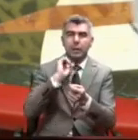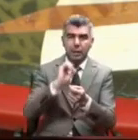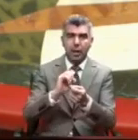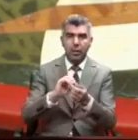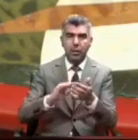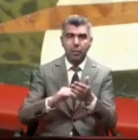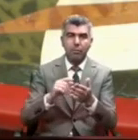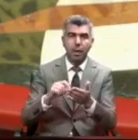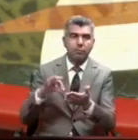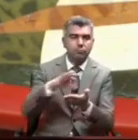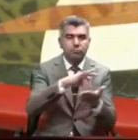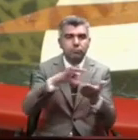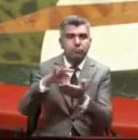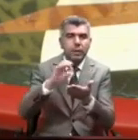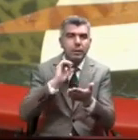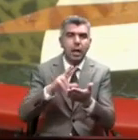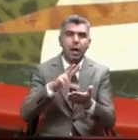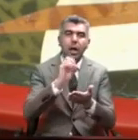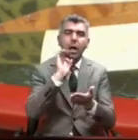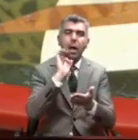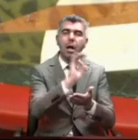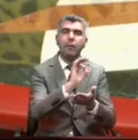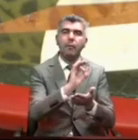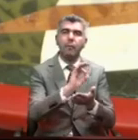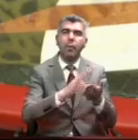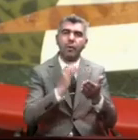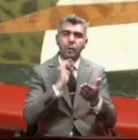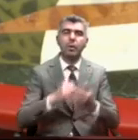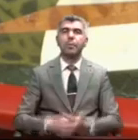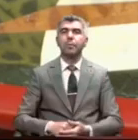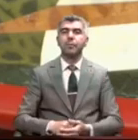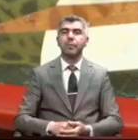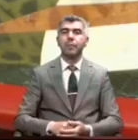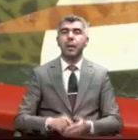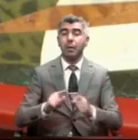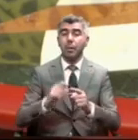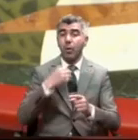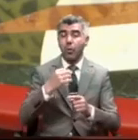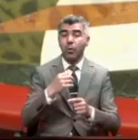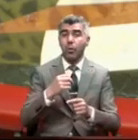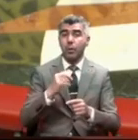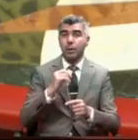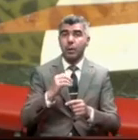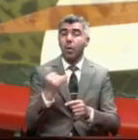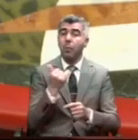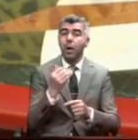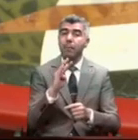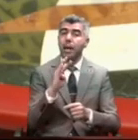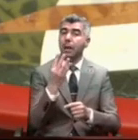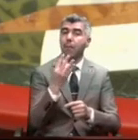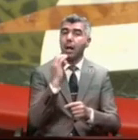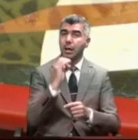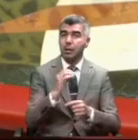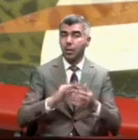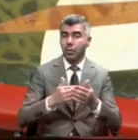جغرافيا او لا يحولو بالنسبه لما يبيعه والمقاربه وشطر الرابع من